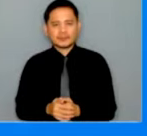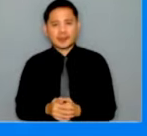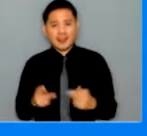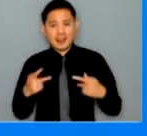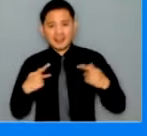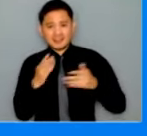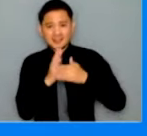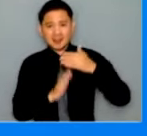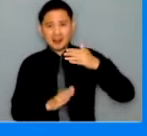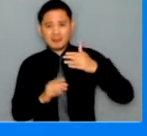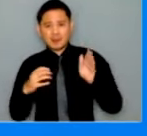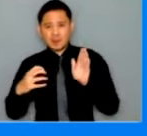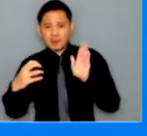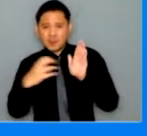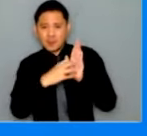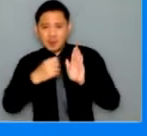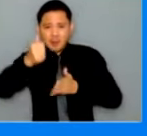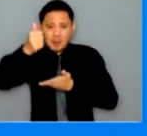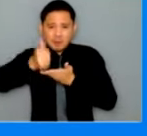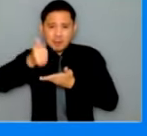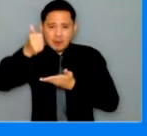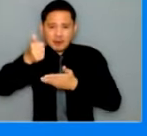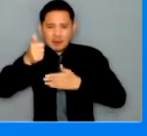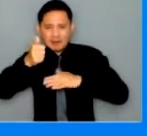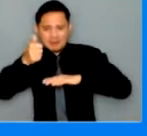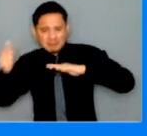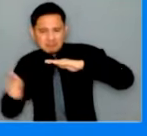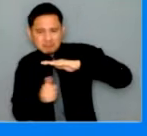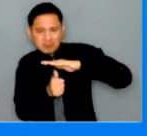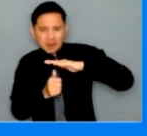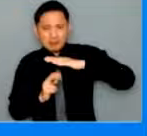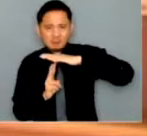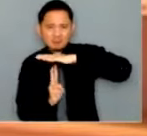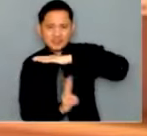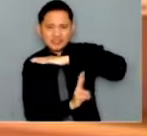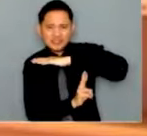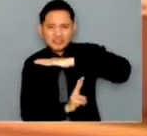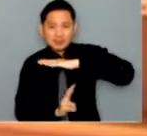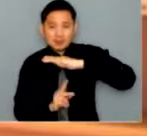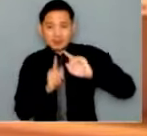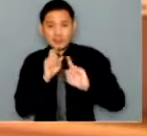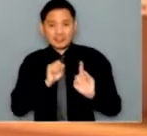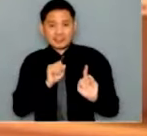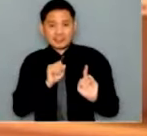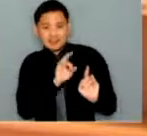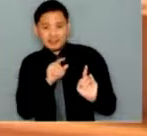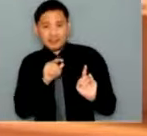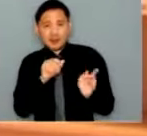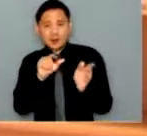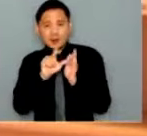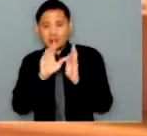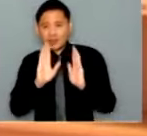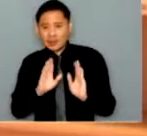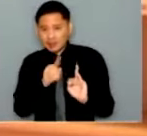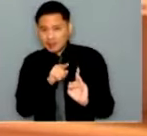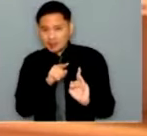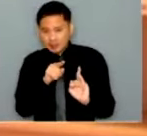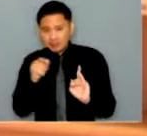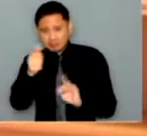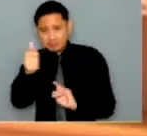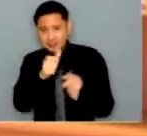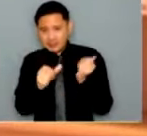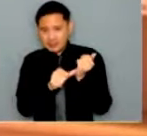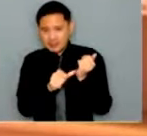isang lawyer? Pwede po bang staff lang niya ang nakaharap namin pero pirma naman ng lawyer ang ginagamit niya? Maaari niyong ma-check o ma-verify